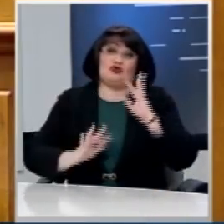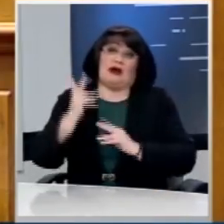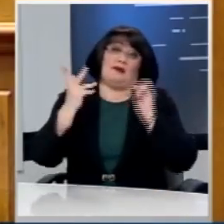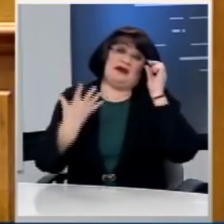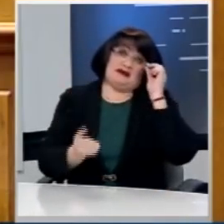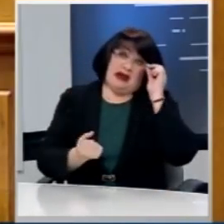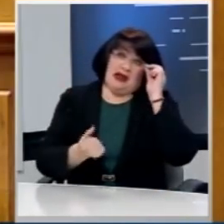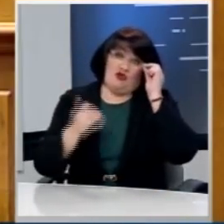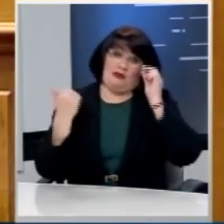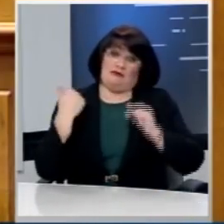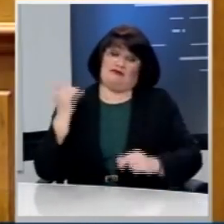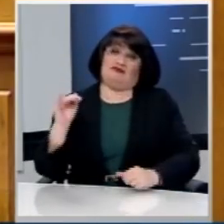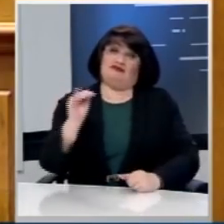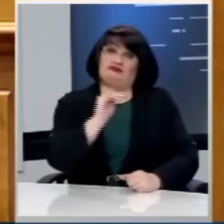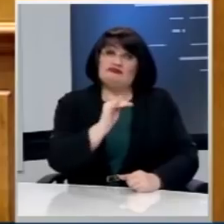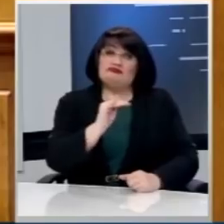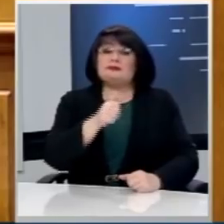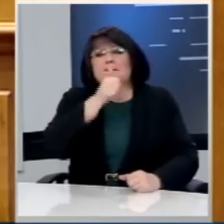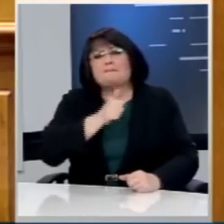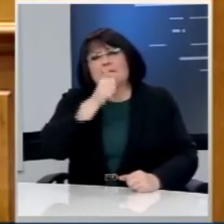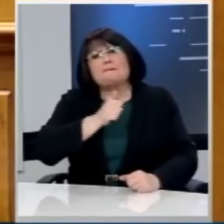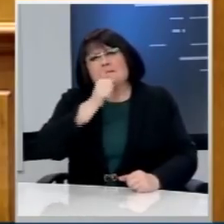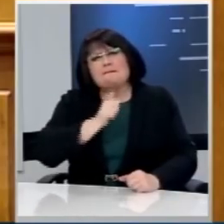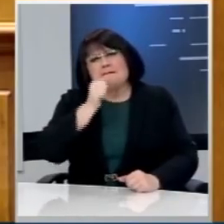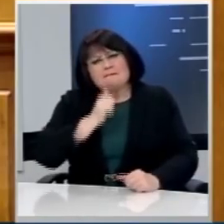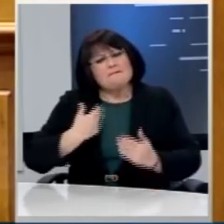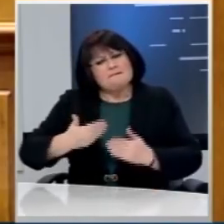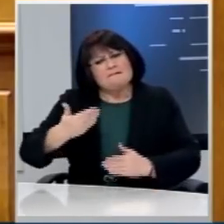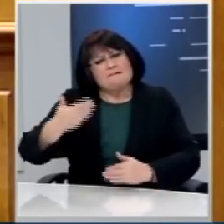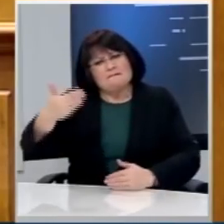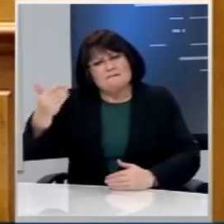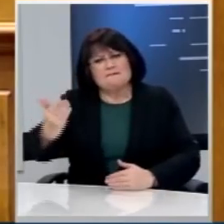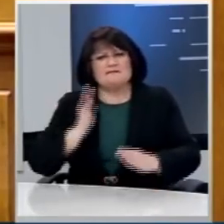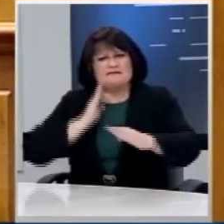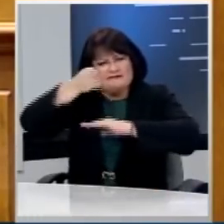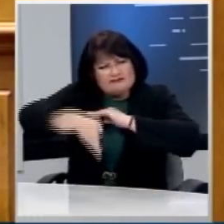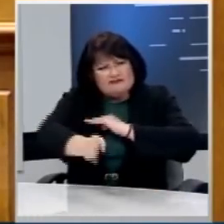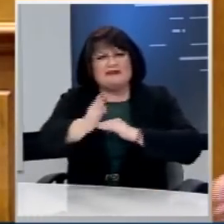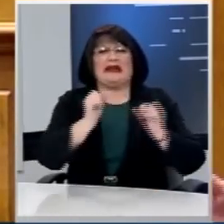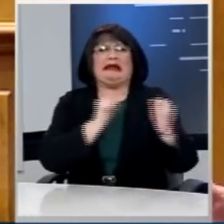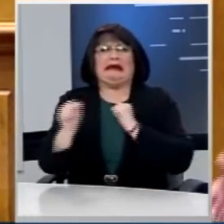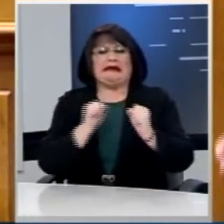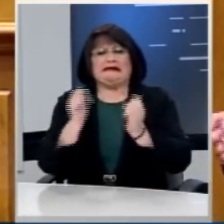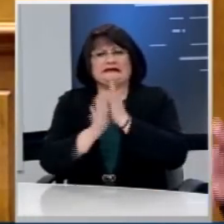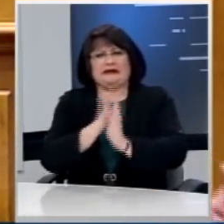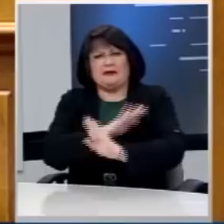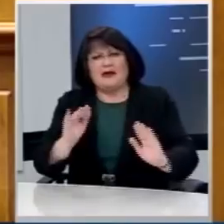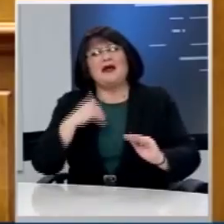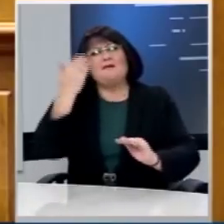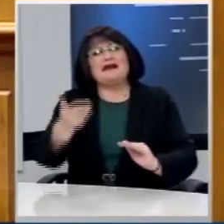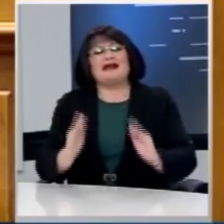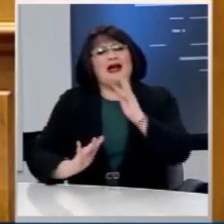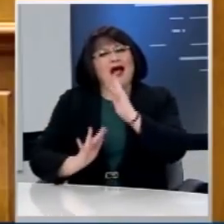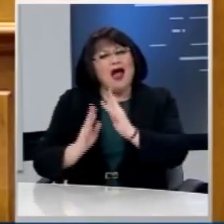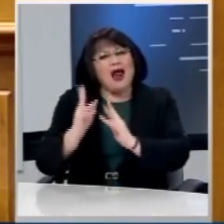ανάπτυξη. Μας καλούσατε να κάνουμε υπομονή για να περάσουμε τον κάβο της κρίσης και να φτάσουμε στα ήρεμα νερά